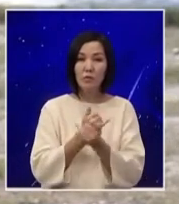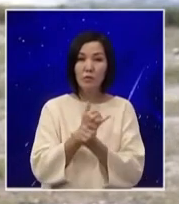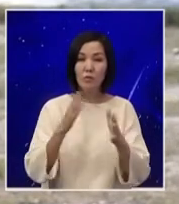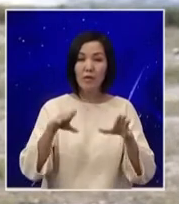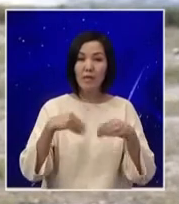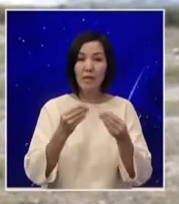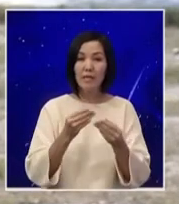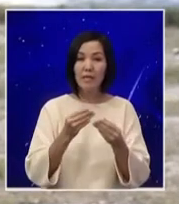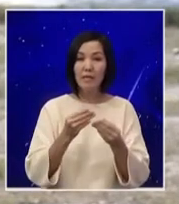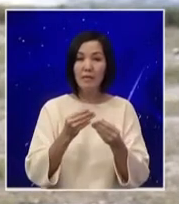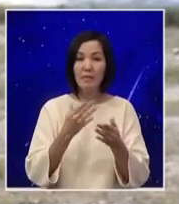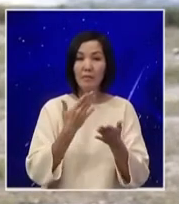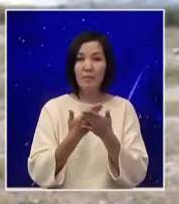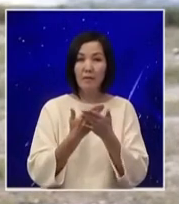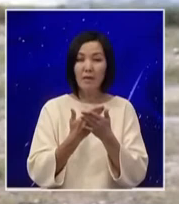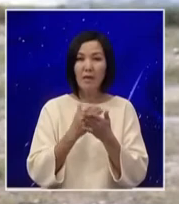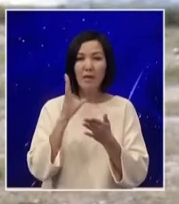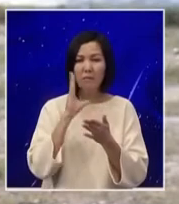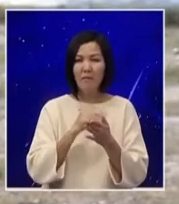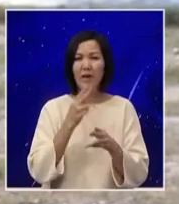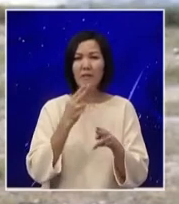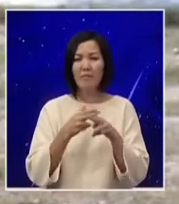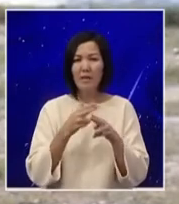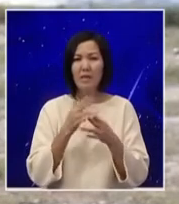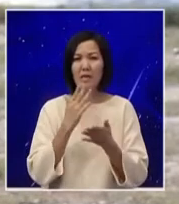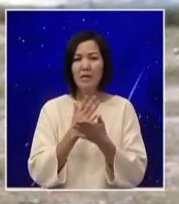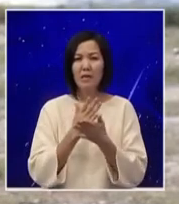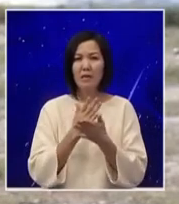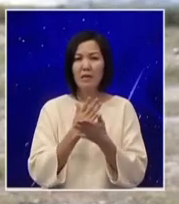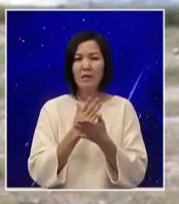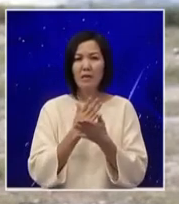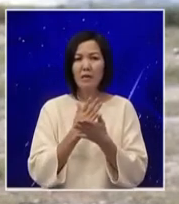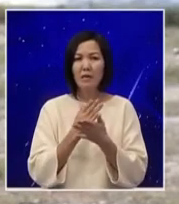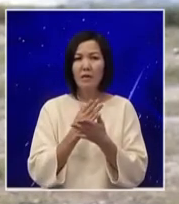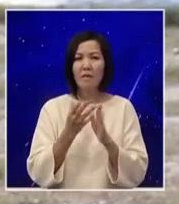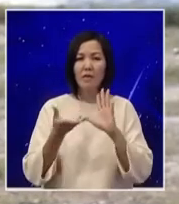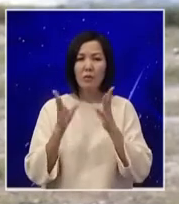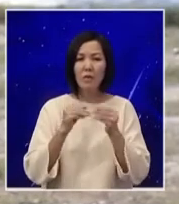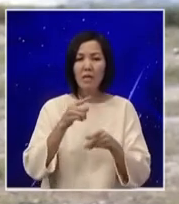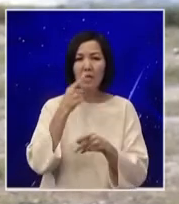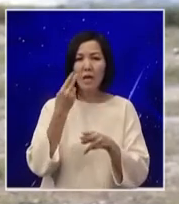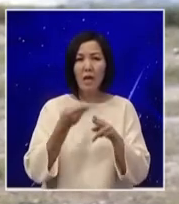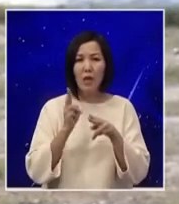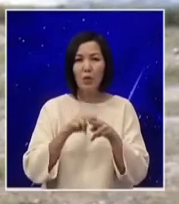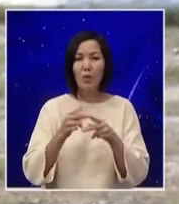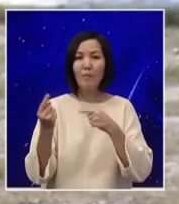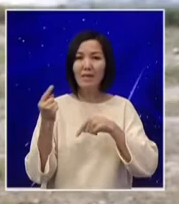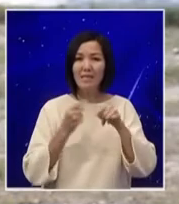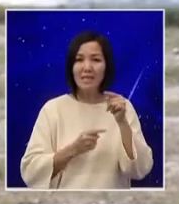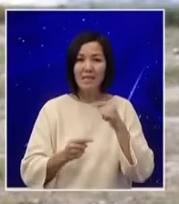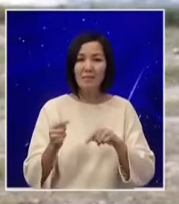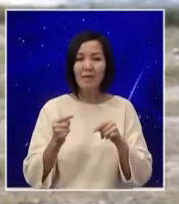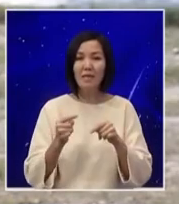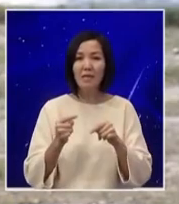создается искусной барьеры это было уже неоднократно сказано в результате которого бизнесмену или скажем бизнеса